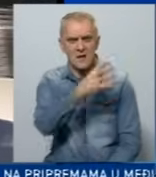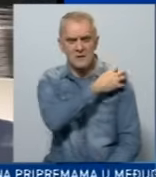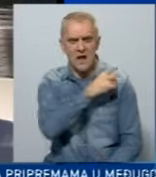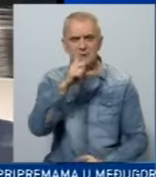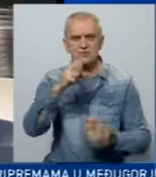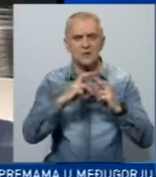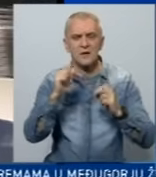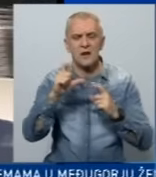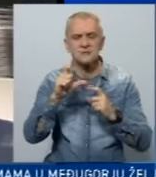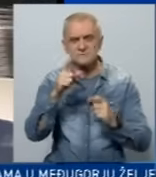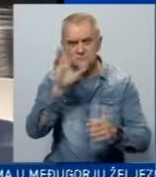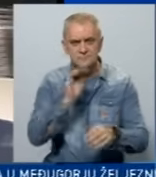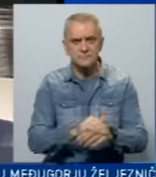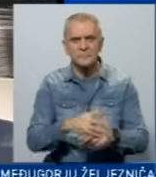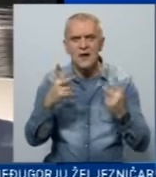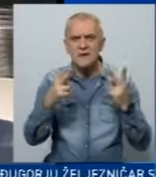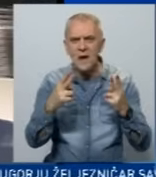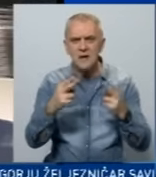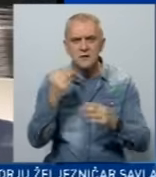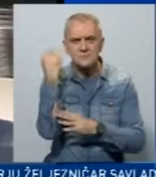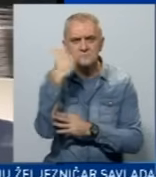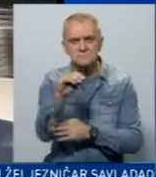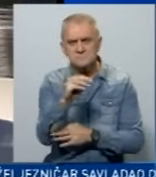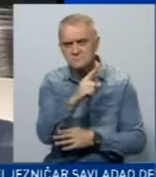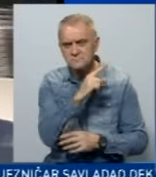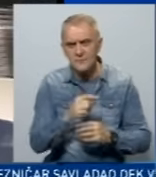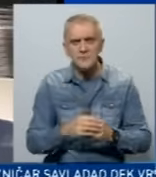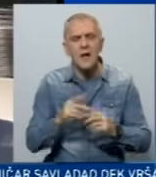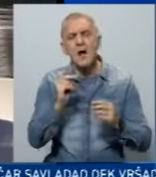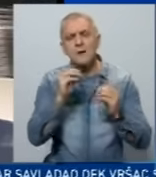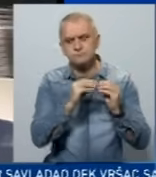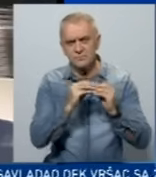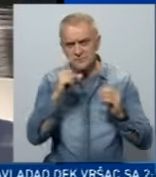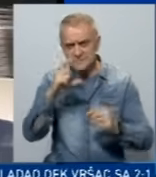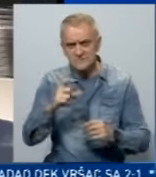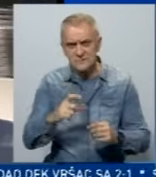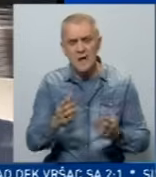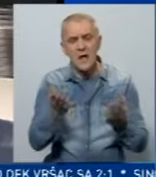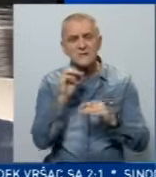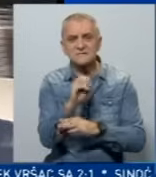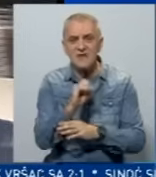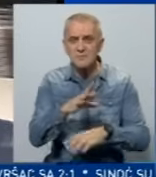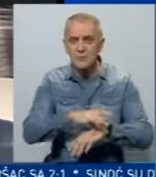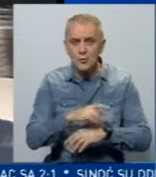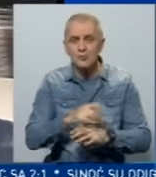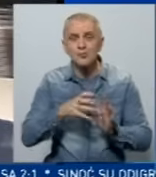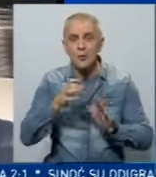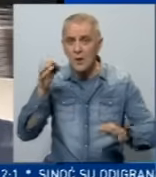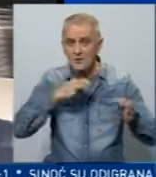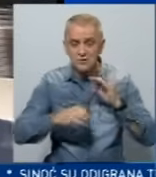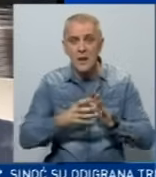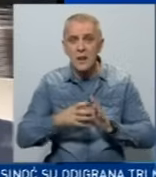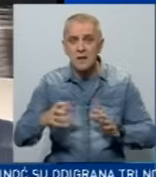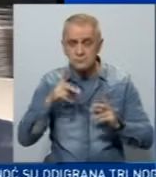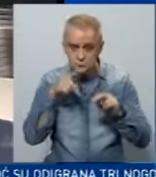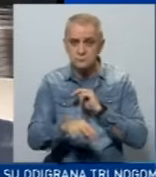Kralju Charlesu ustanovljen je oblik raka, objavila je Buckinghamska palata, kako prenosi BBC. Uprkos savjetima ljekara da u toku